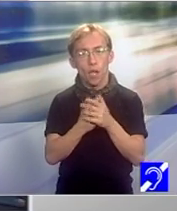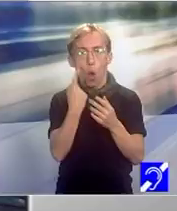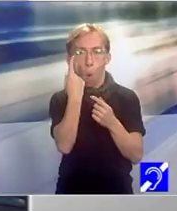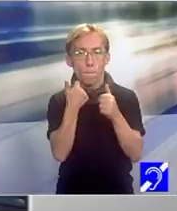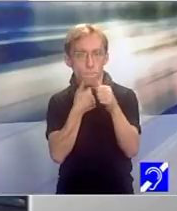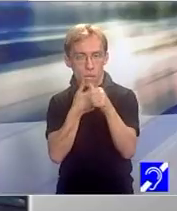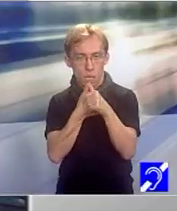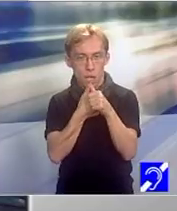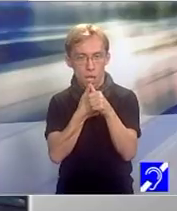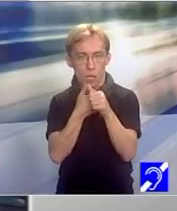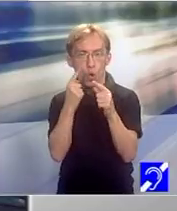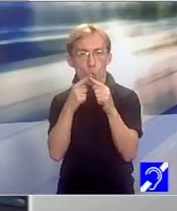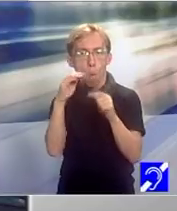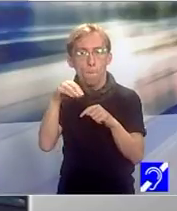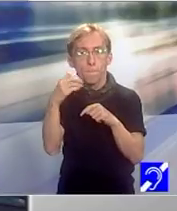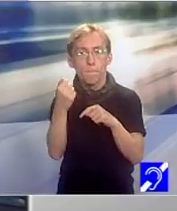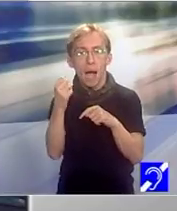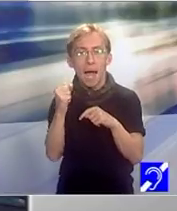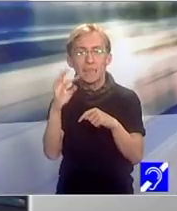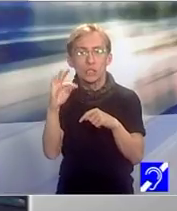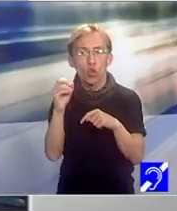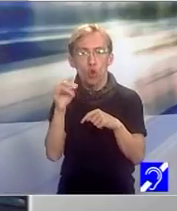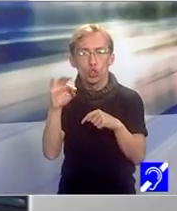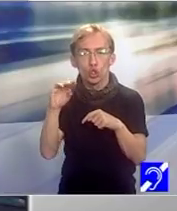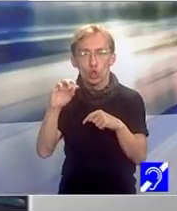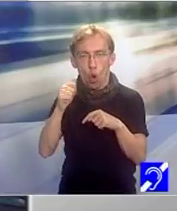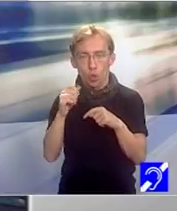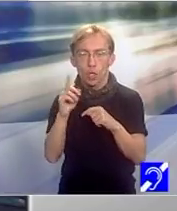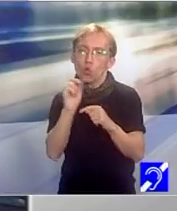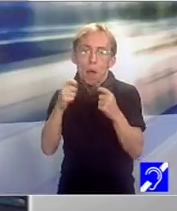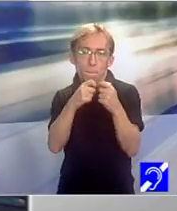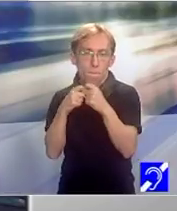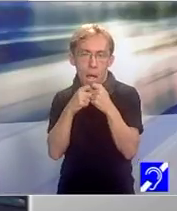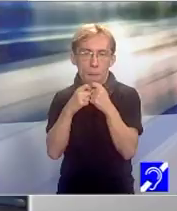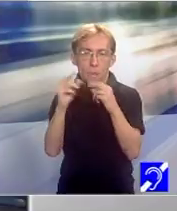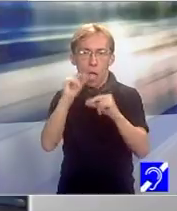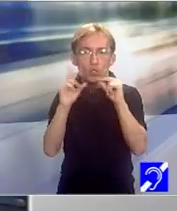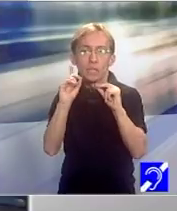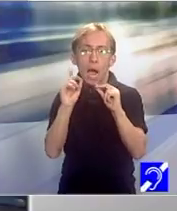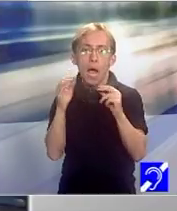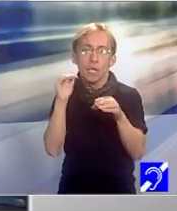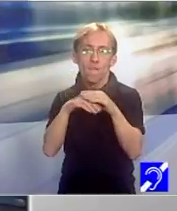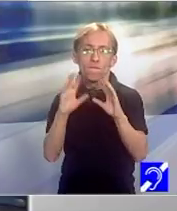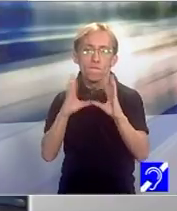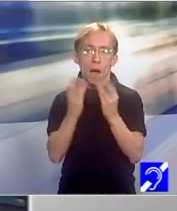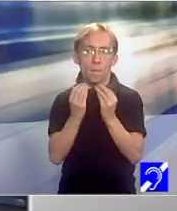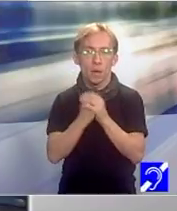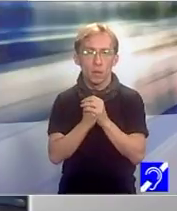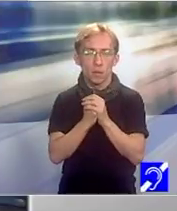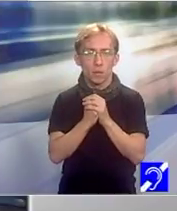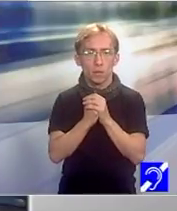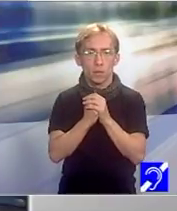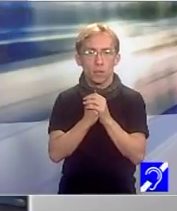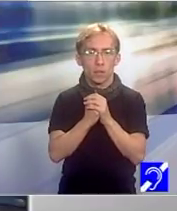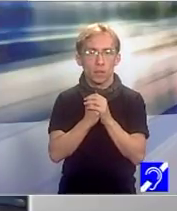prietenă cu mastocitoze, noi nu suntem membri ai asociației, noi suntem o familie, care a escaladat fața nordică